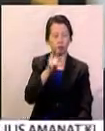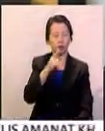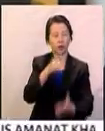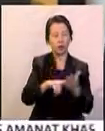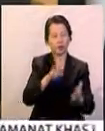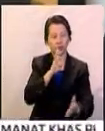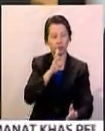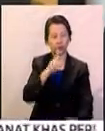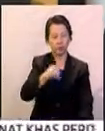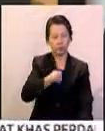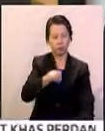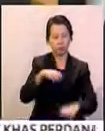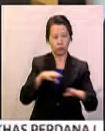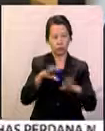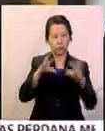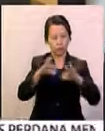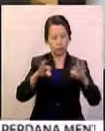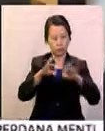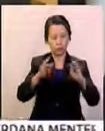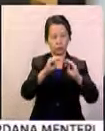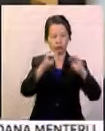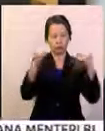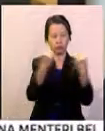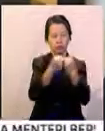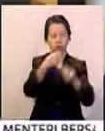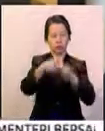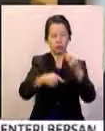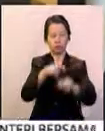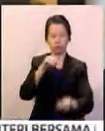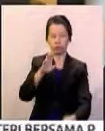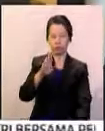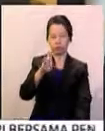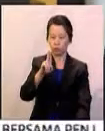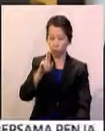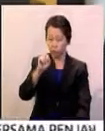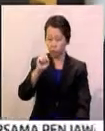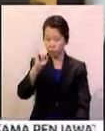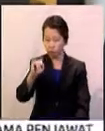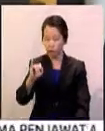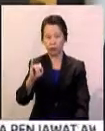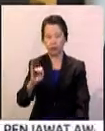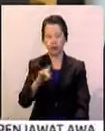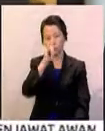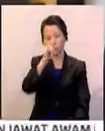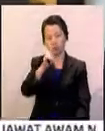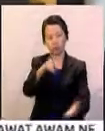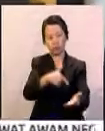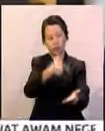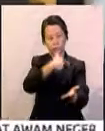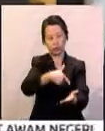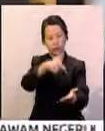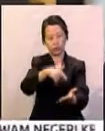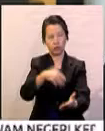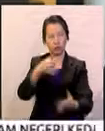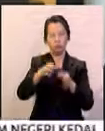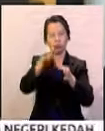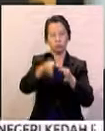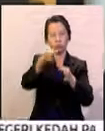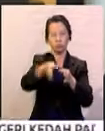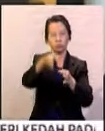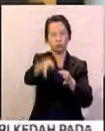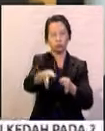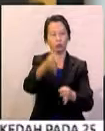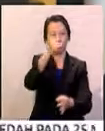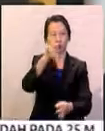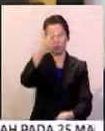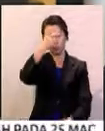kata kalau Api buat kisah masyarakat tentang buai ni. Dan sebenarnya lagu ni banyak kali hold sebab apa, kadang-kadang